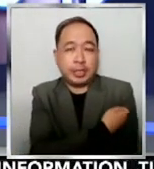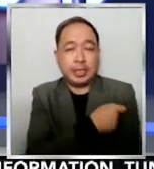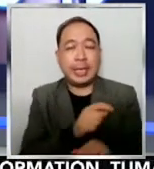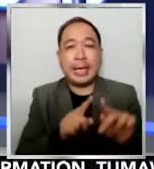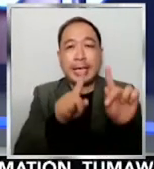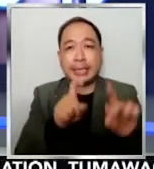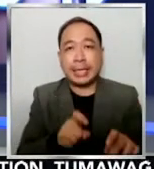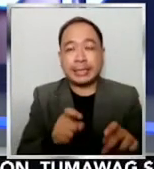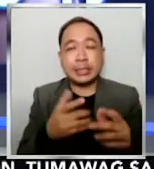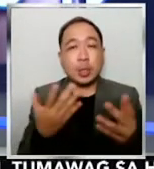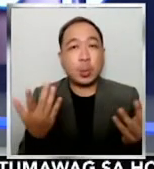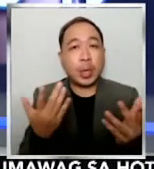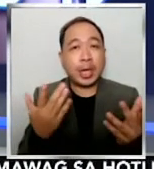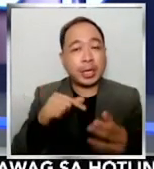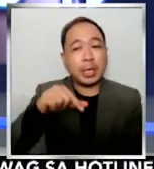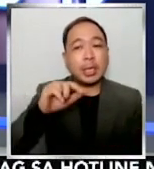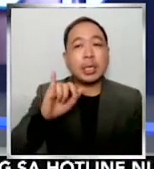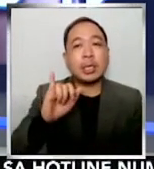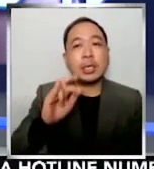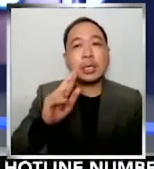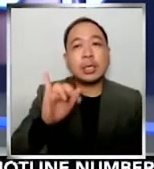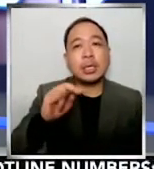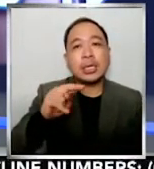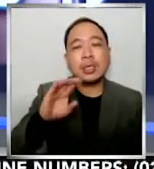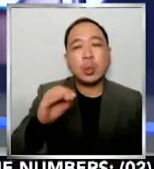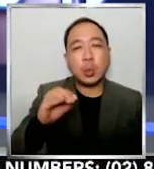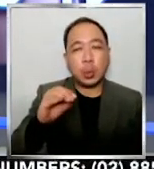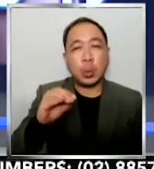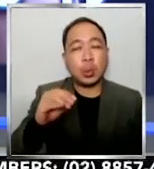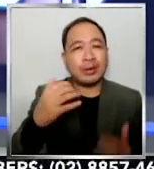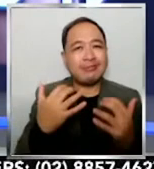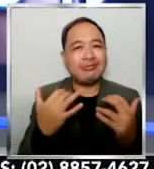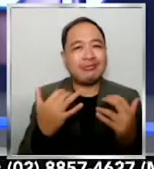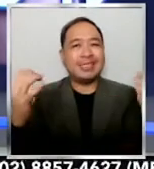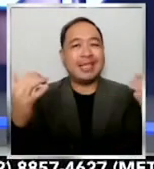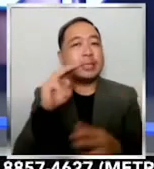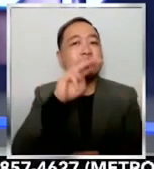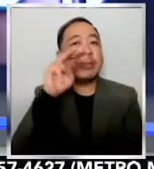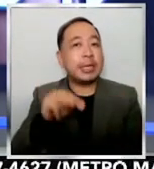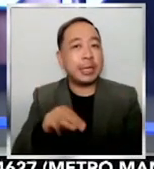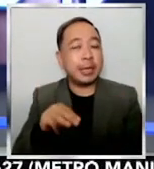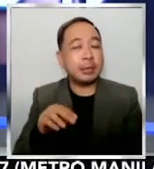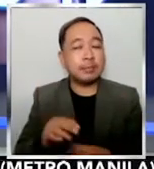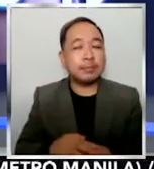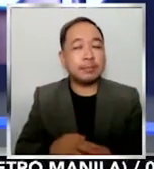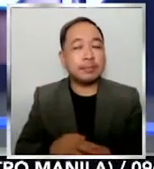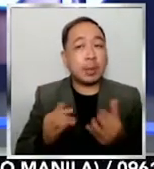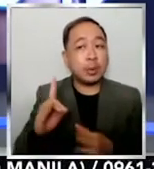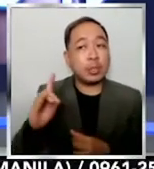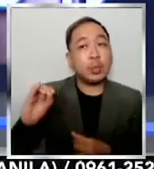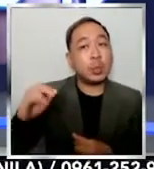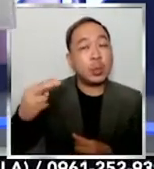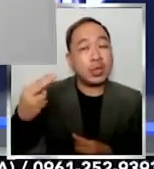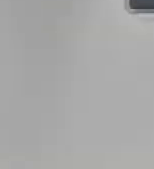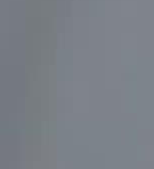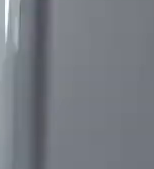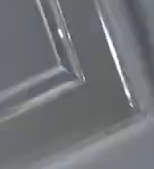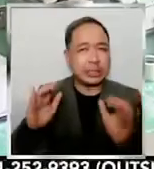niyan, patuloy ang paghikayat ng Department of Health sa publiko na samantalahin ang mga libreng bakuna. Nakatutok si Rafi Tima.